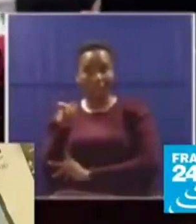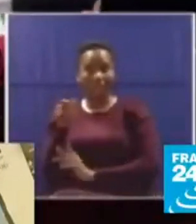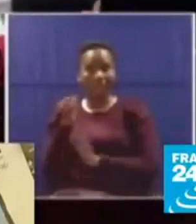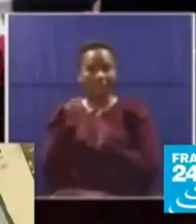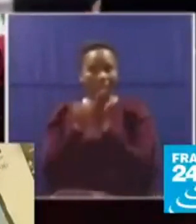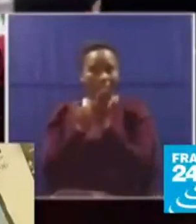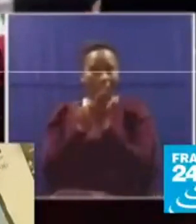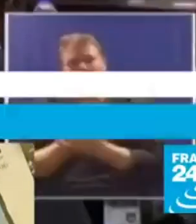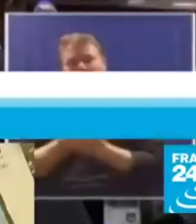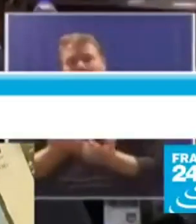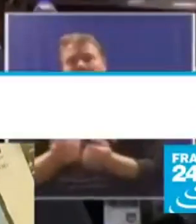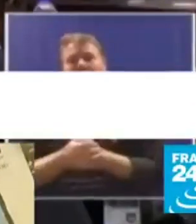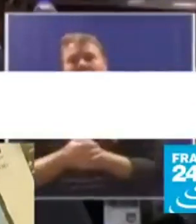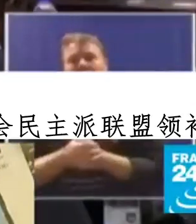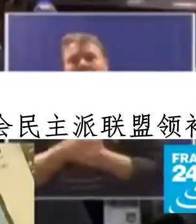de s'expliquer